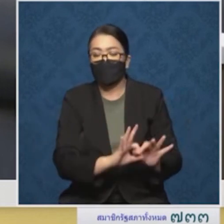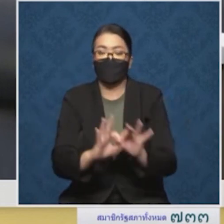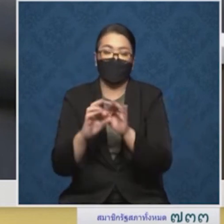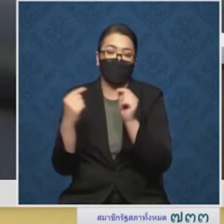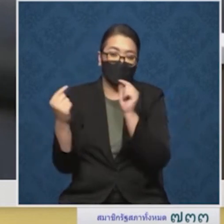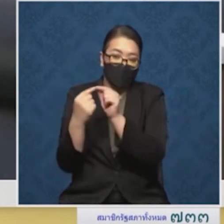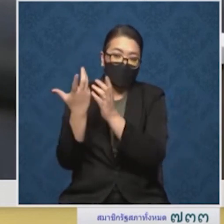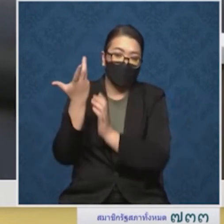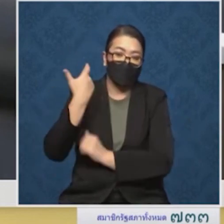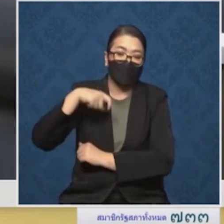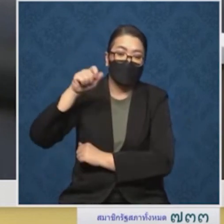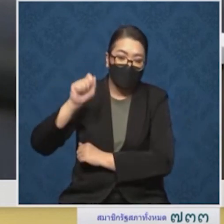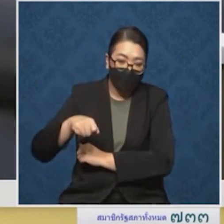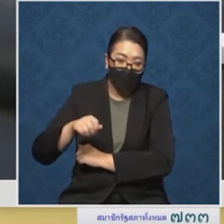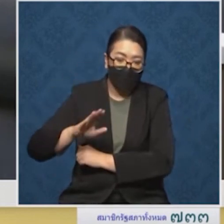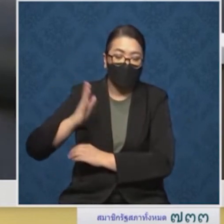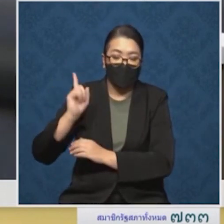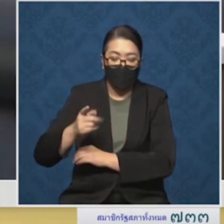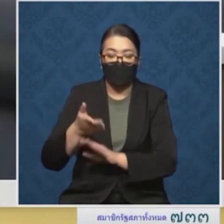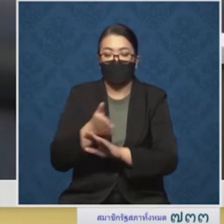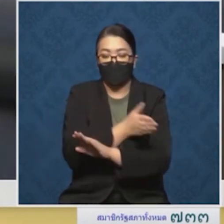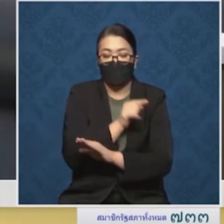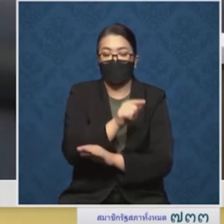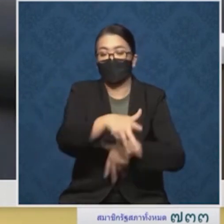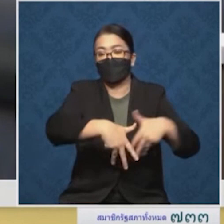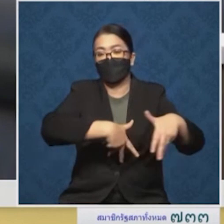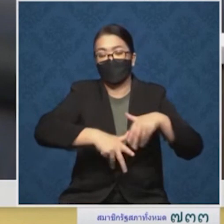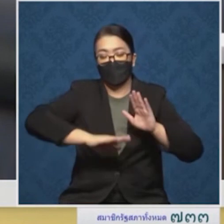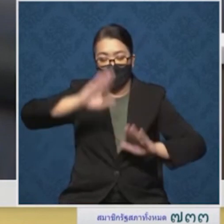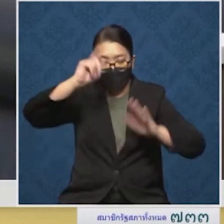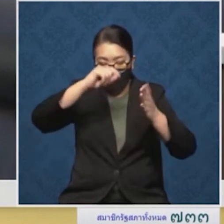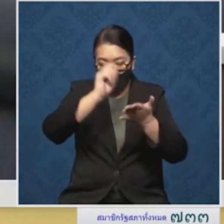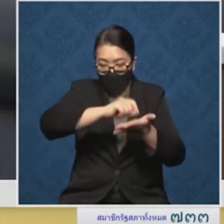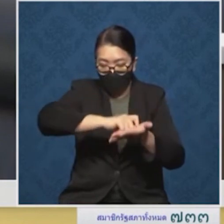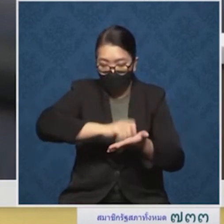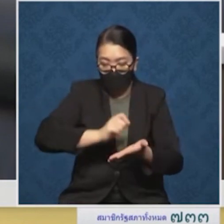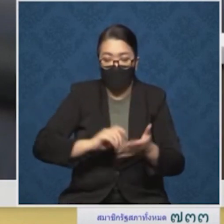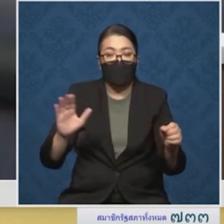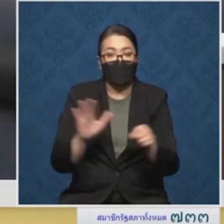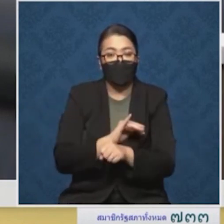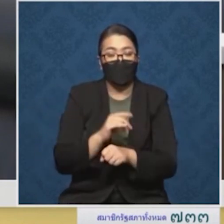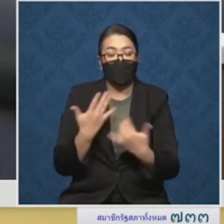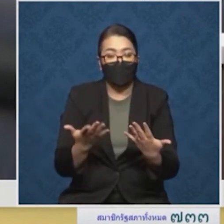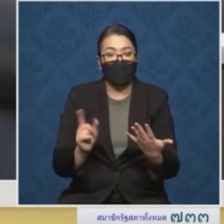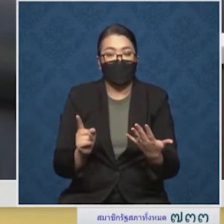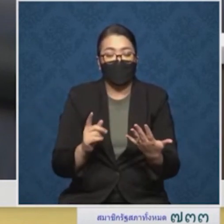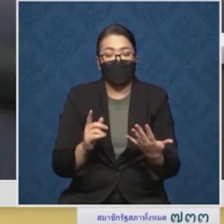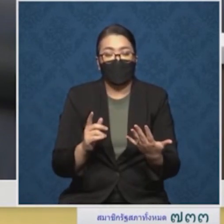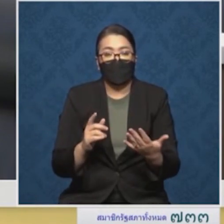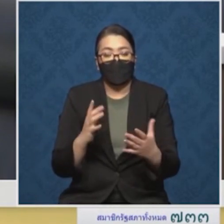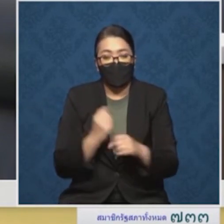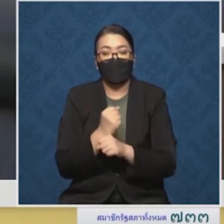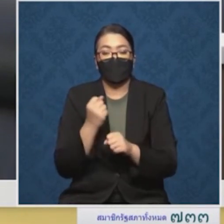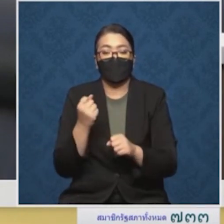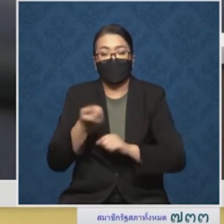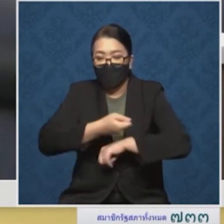ว่าต้องทำประชามติ นั่นนั่นคือกรณีที่ยไมตกซึผมก็เตรียม ดวยเจตนาจรง่ประทานทกรบครั